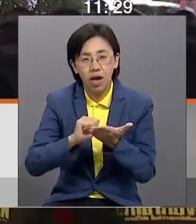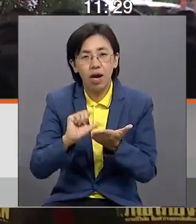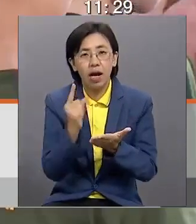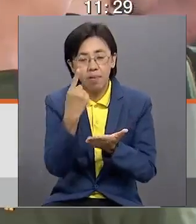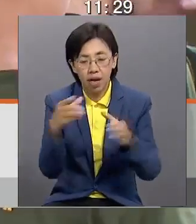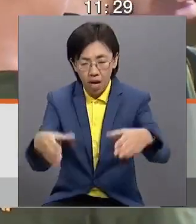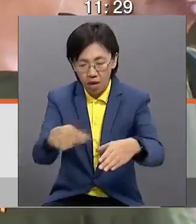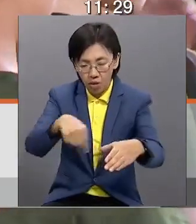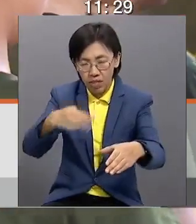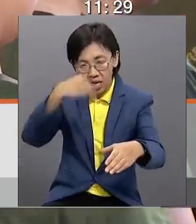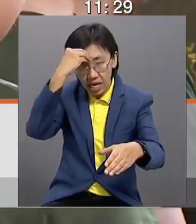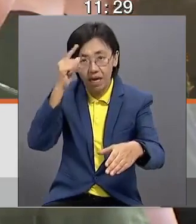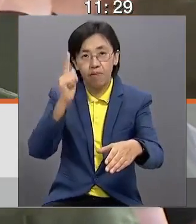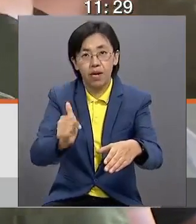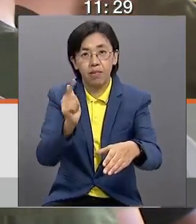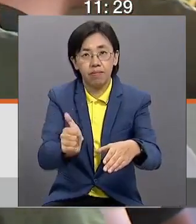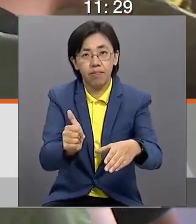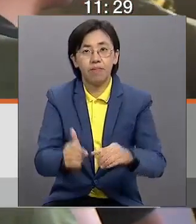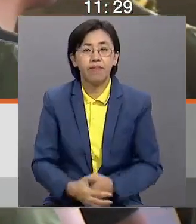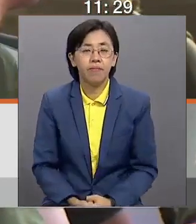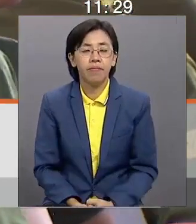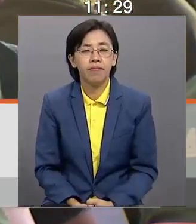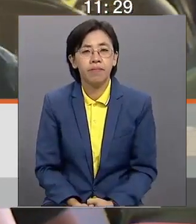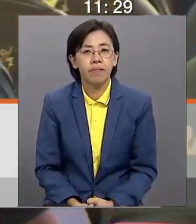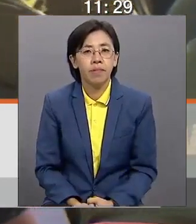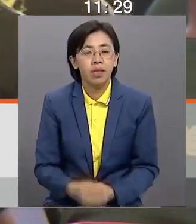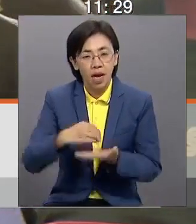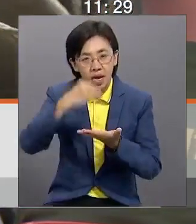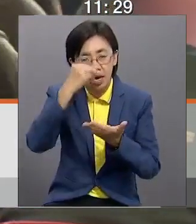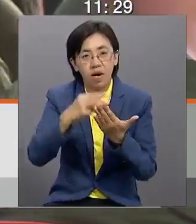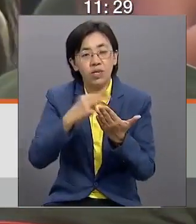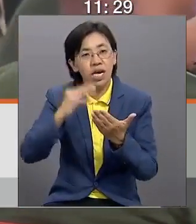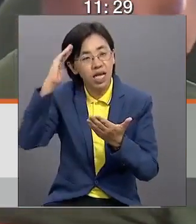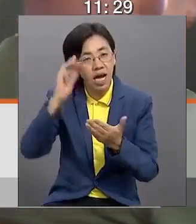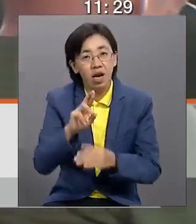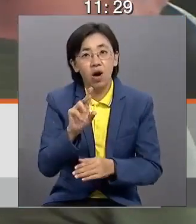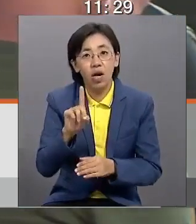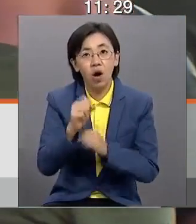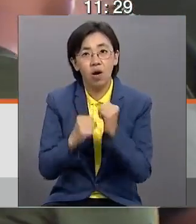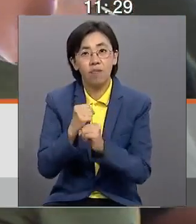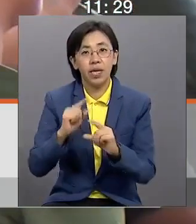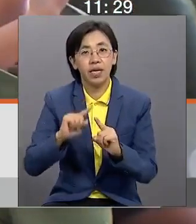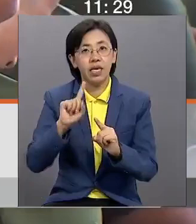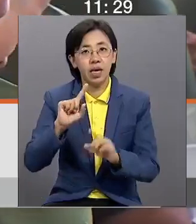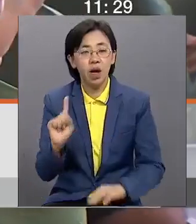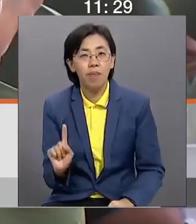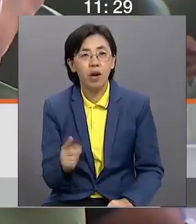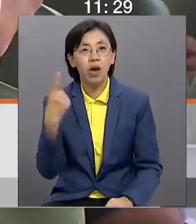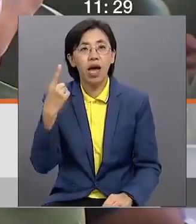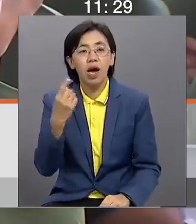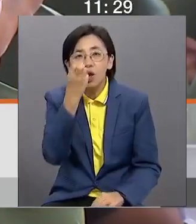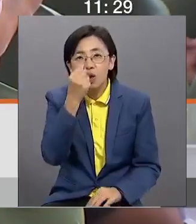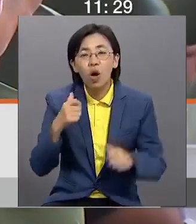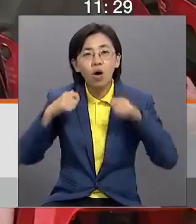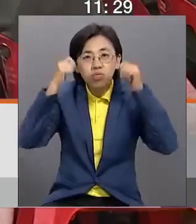ให้ผู้เรียนเป็นศูนย์กลางนักศึกษาวิชาทหารชั้นปีที่1เหล่านี้จึงถือเป็นรุ่นแรกที่ได้ทดลองไว้ผ